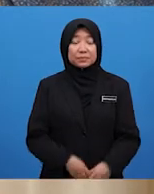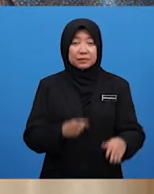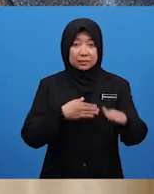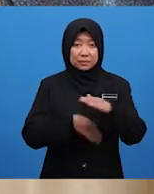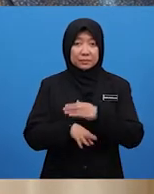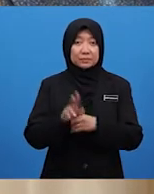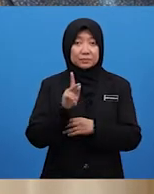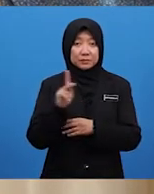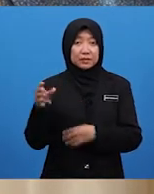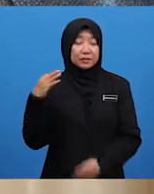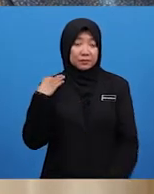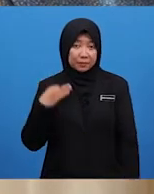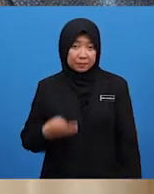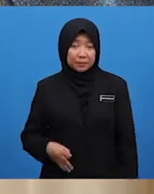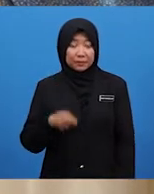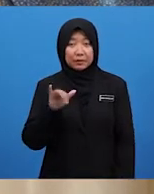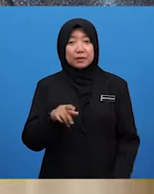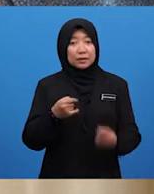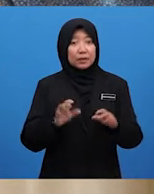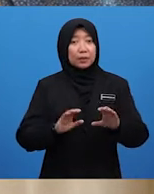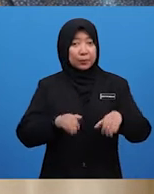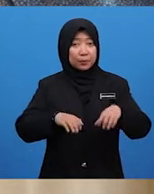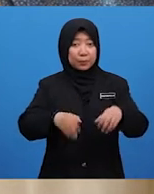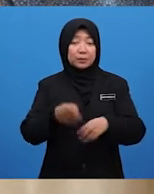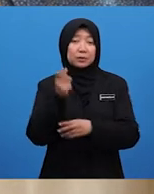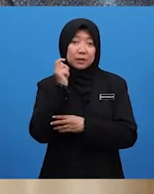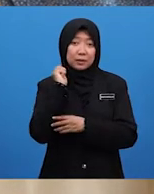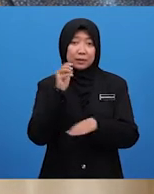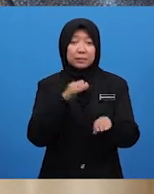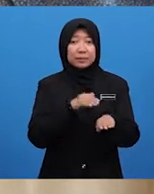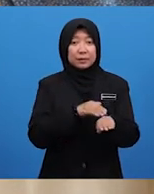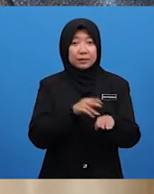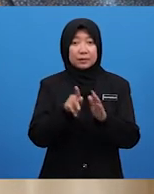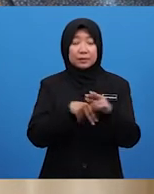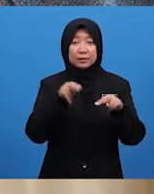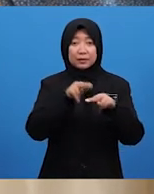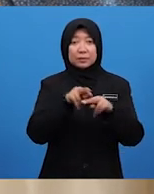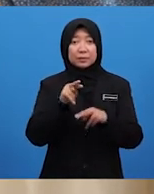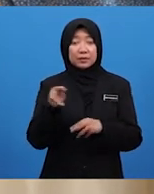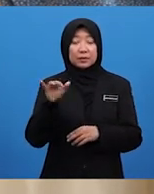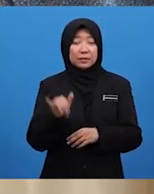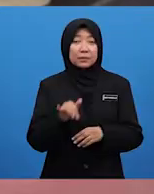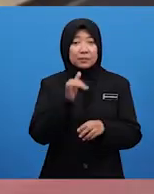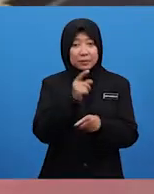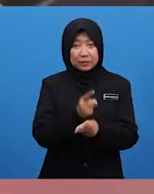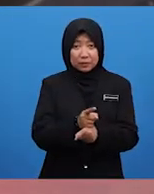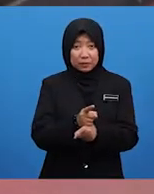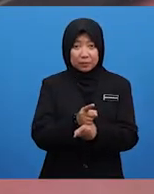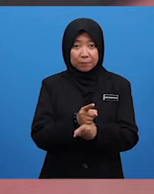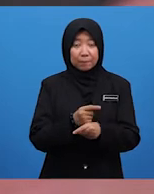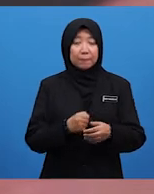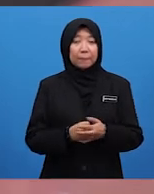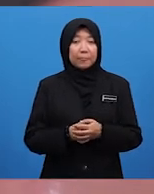Masukkan fabrik yang telah digulung pada kedudukan yang betul.